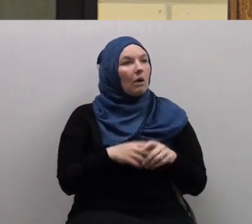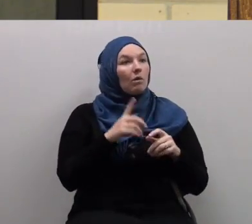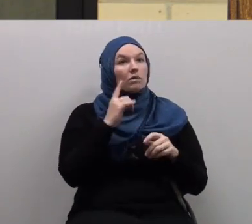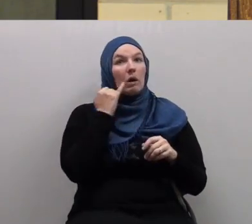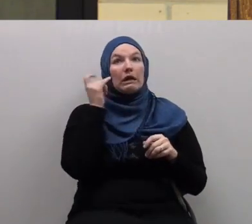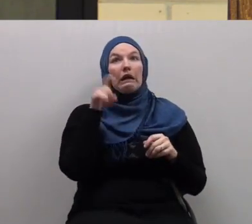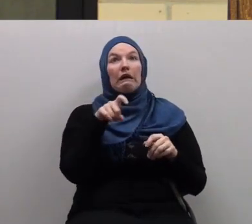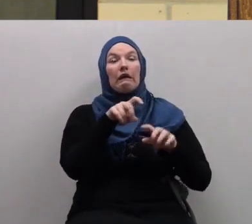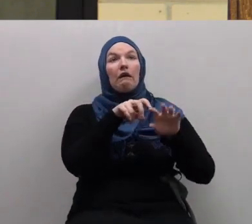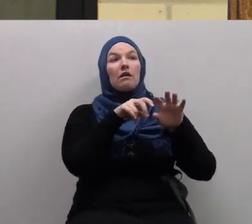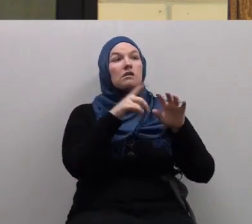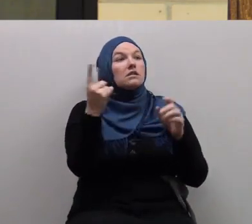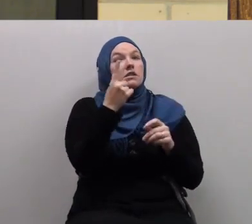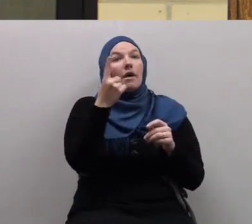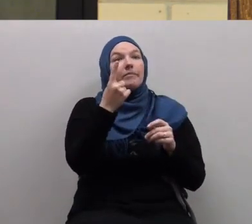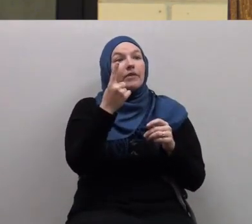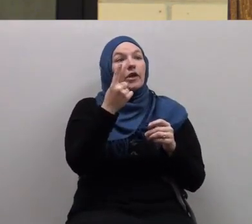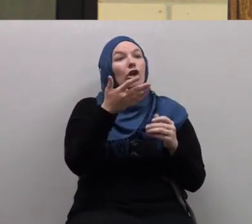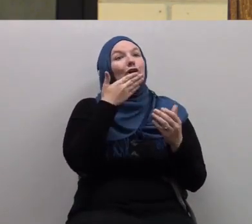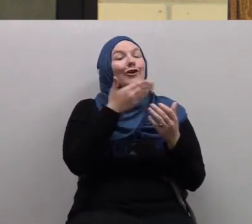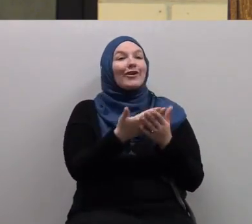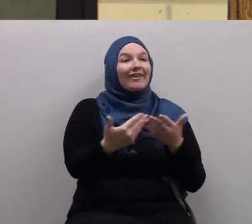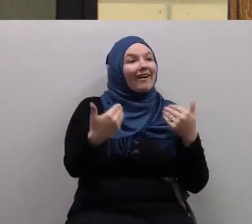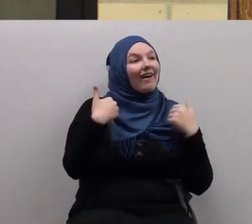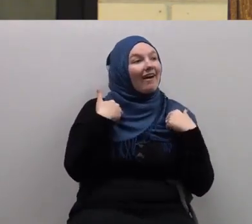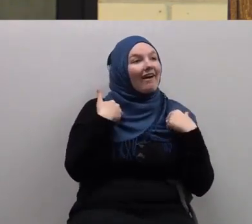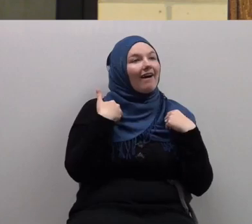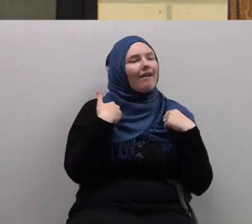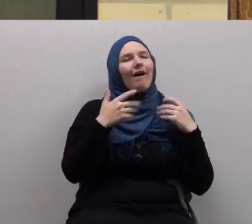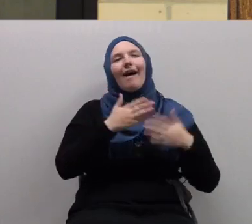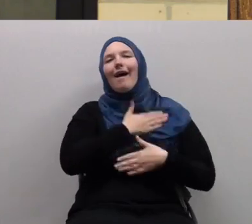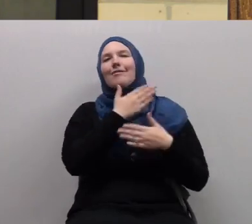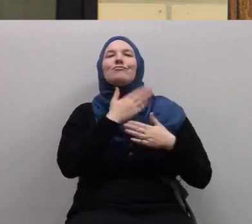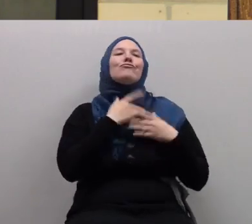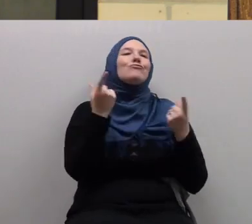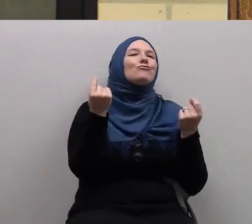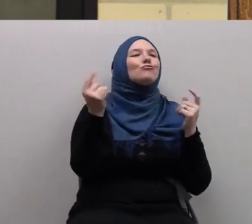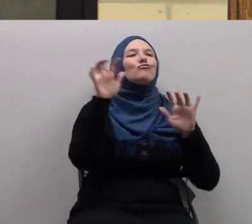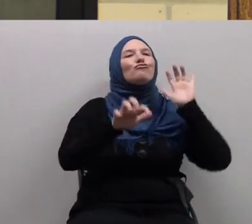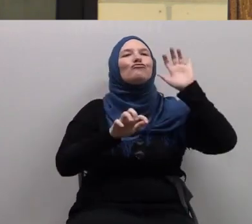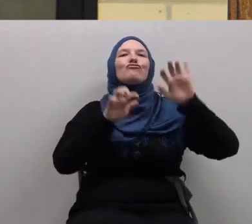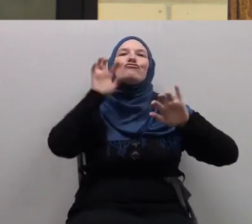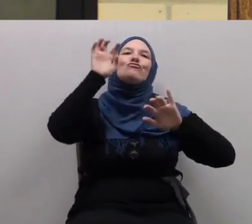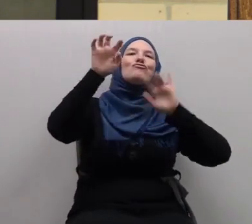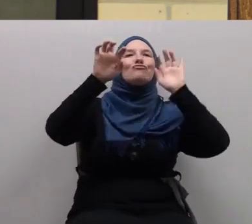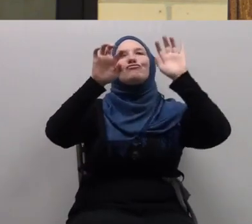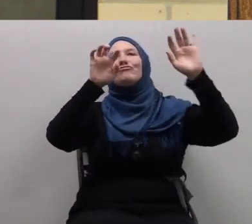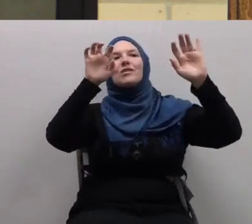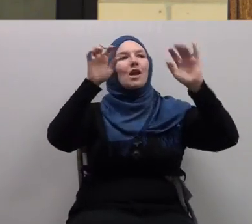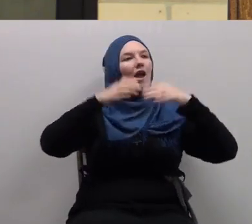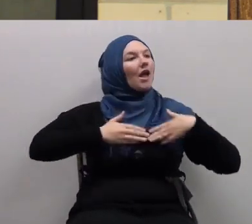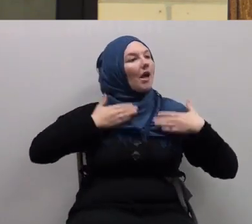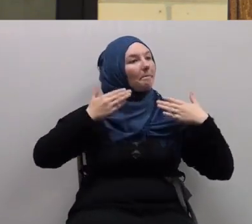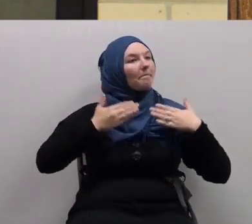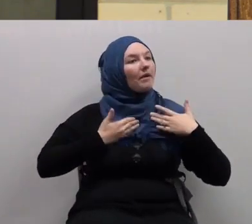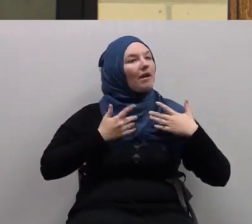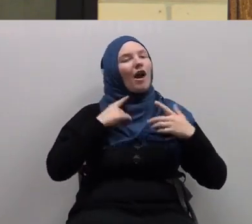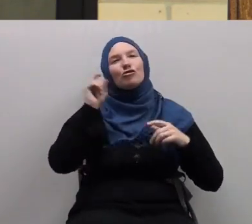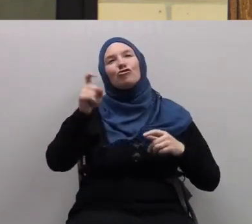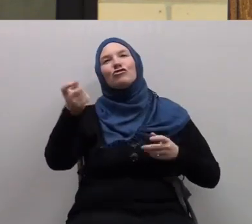بِهِ. When something good befalls him, he is happy. I am happy. I deserve